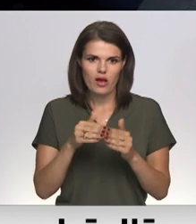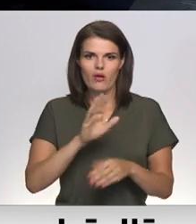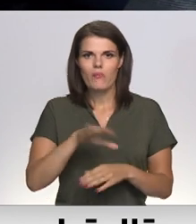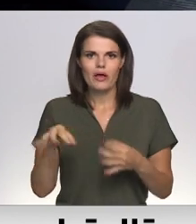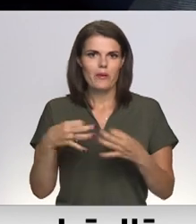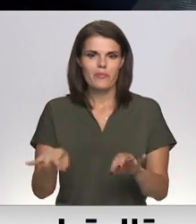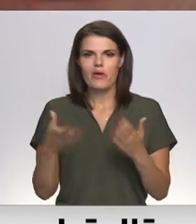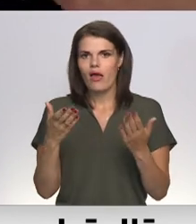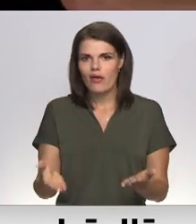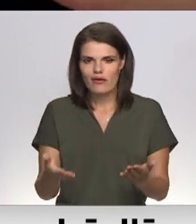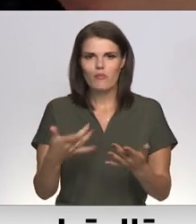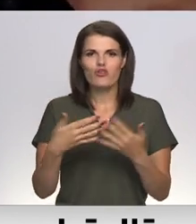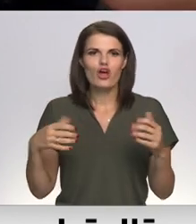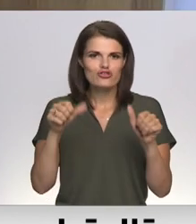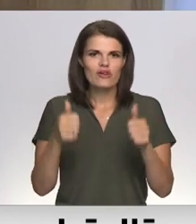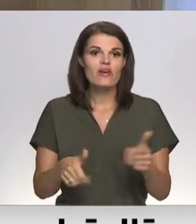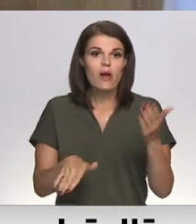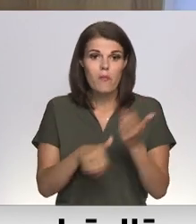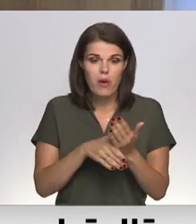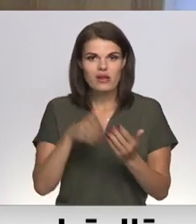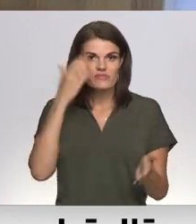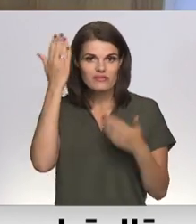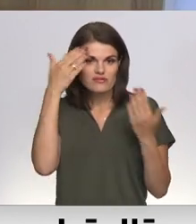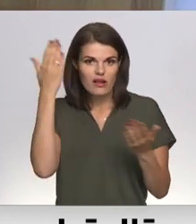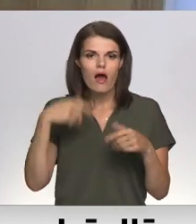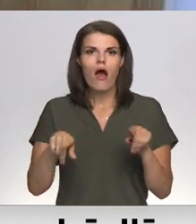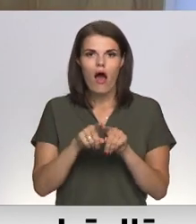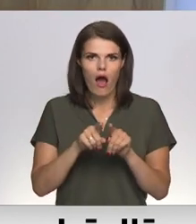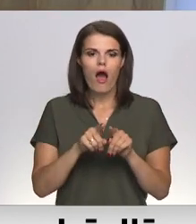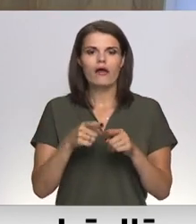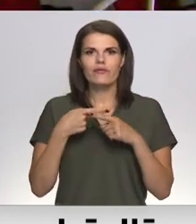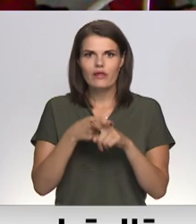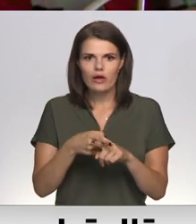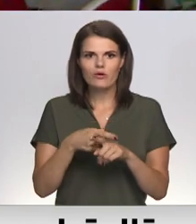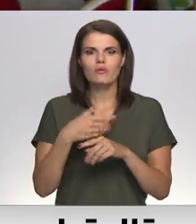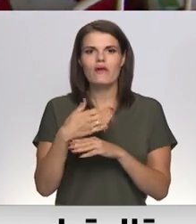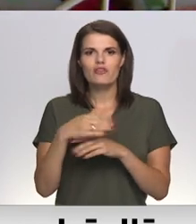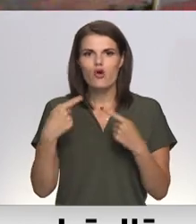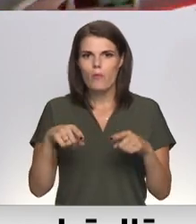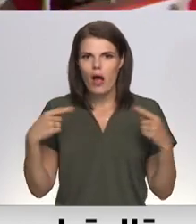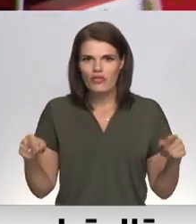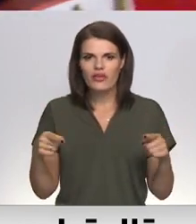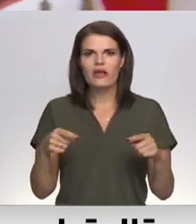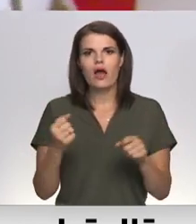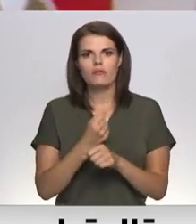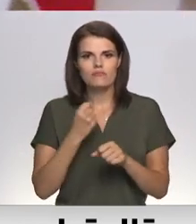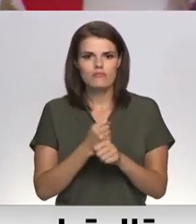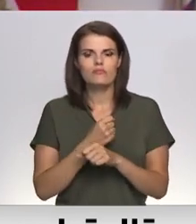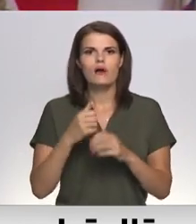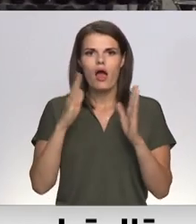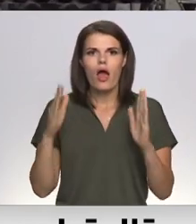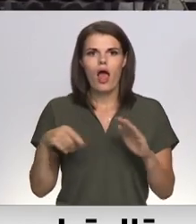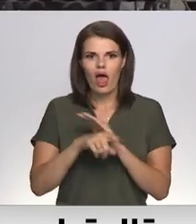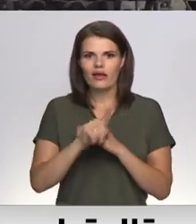pieejama ne tikai dažāda veida palīdzība un izklaides, bet arī aparatūra videomateriāla veidošanai. Ēkā ir